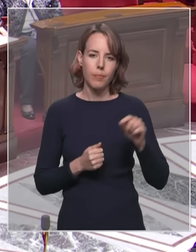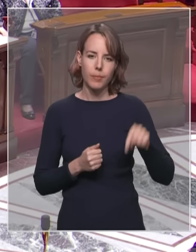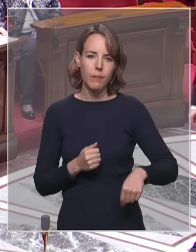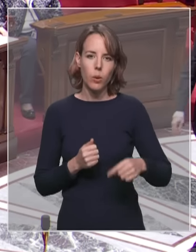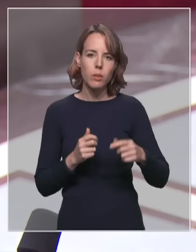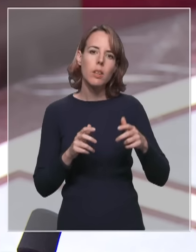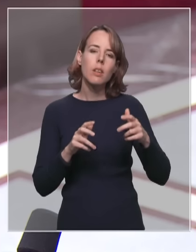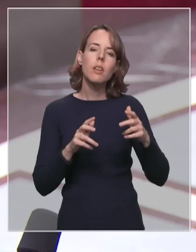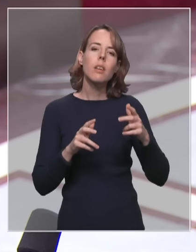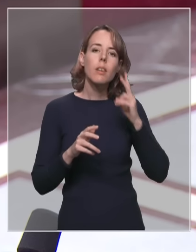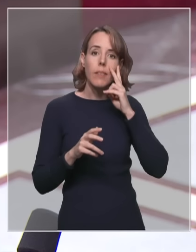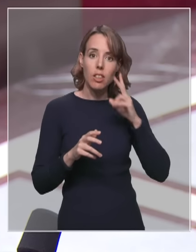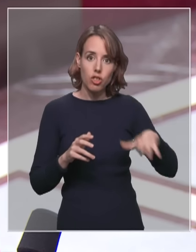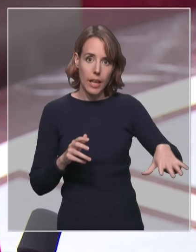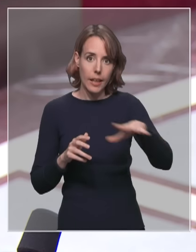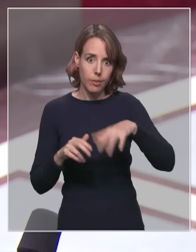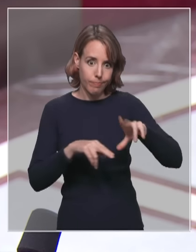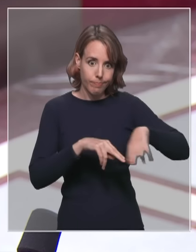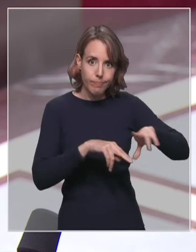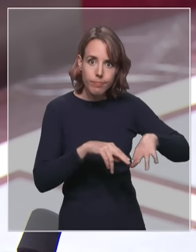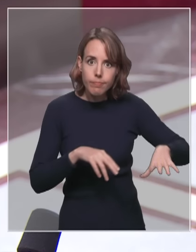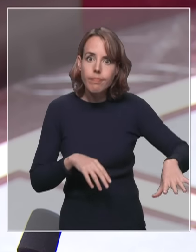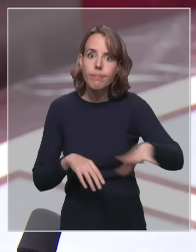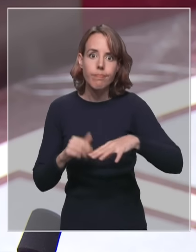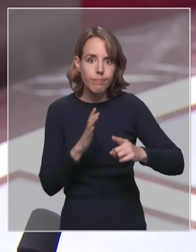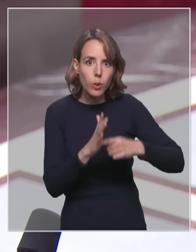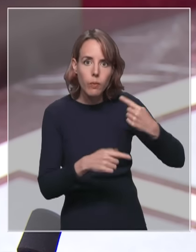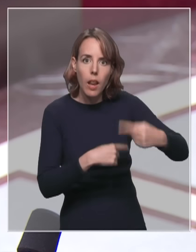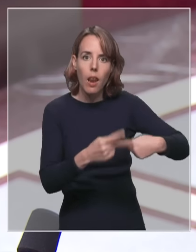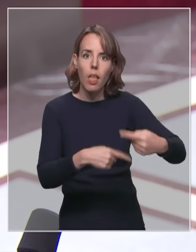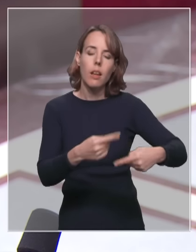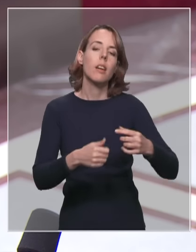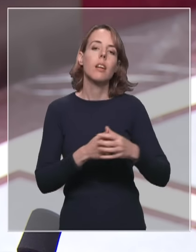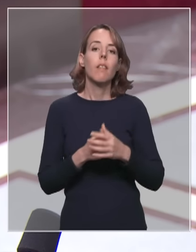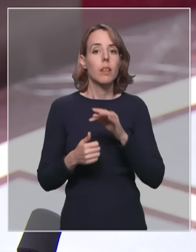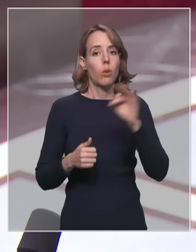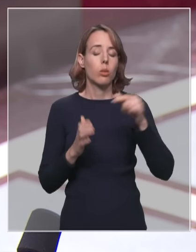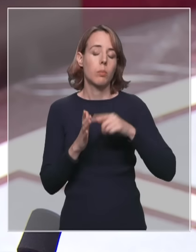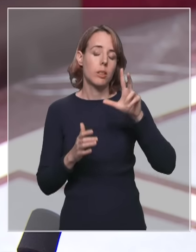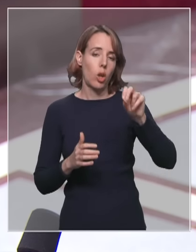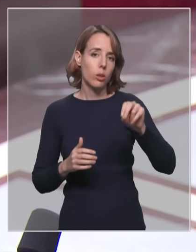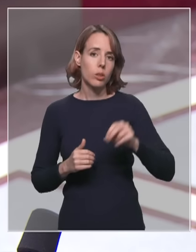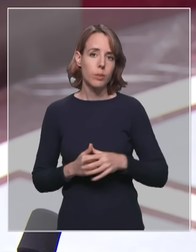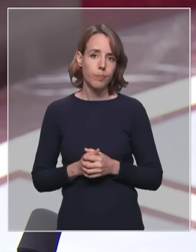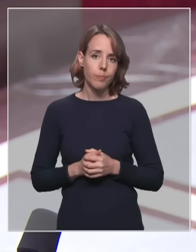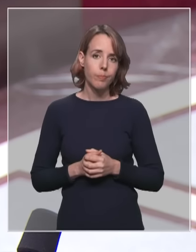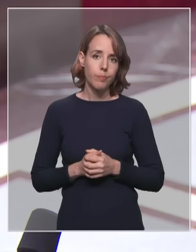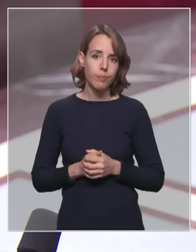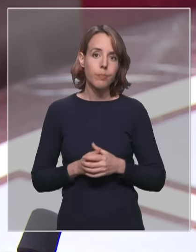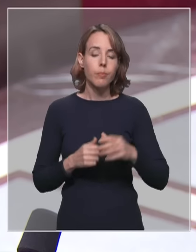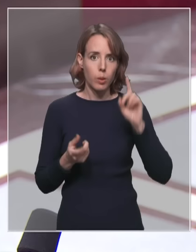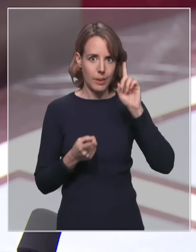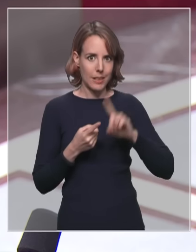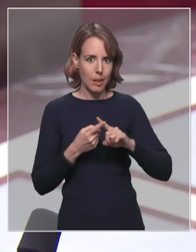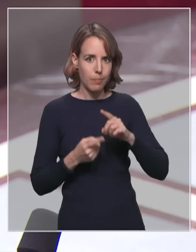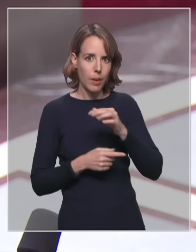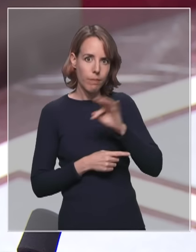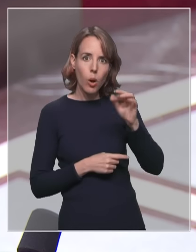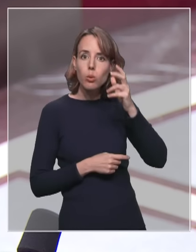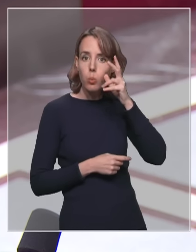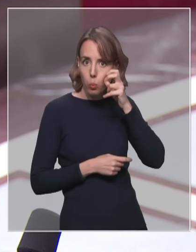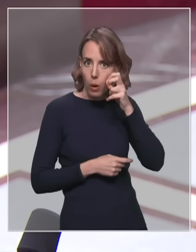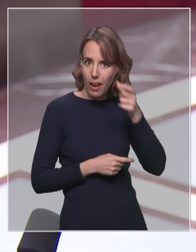vergers via France 2030 et la planification écologique. Sachez en tout cas que sur ce dossier de la noix de France,